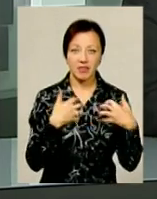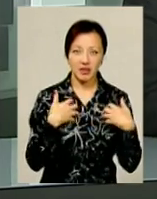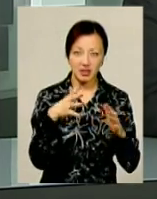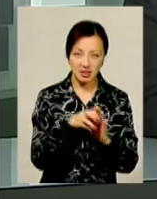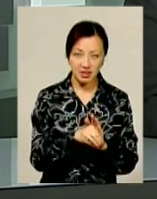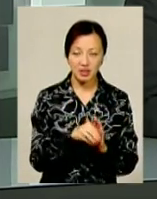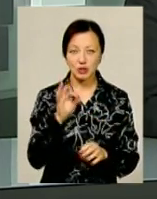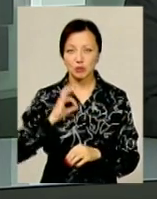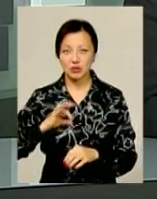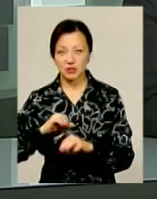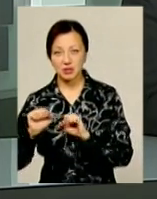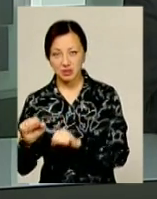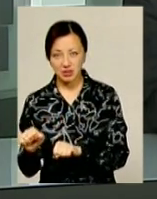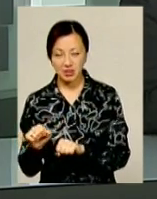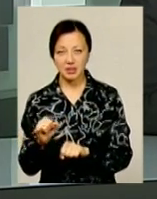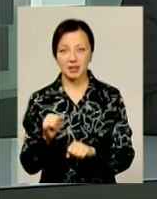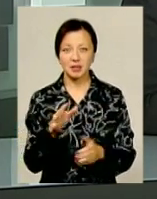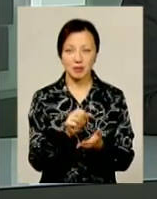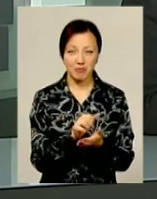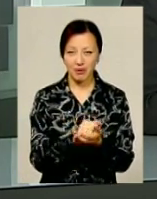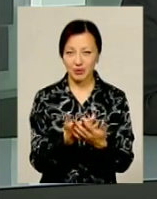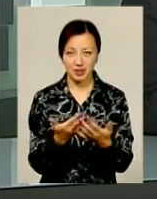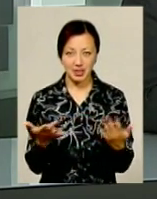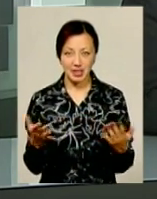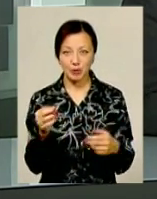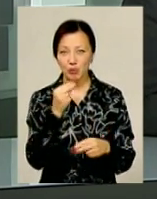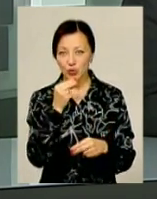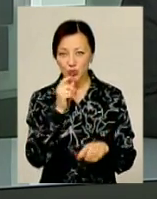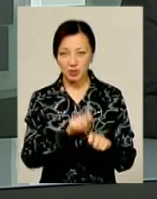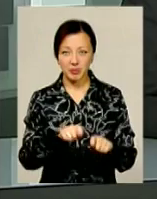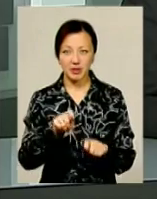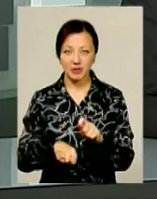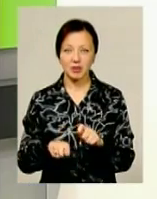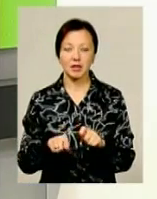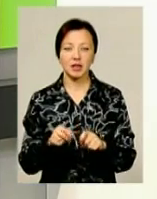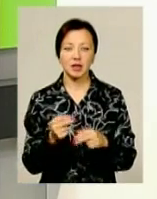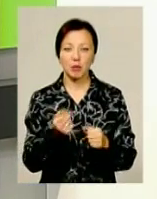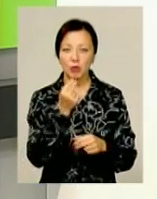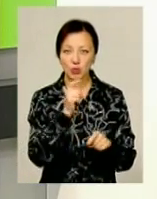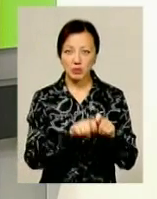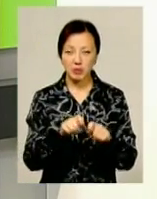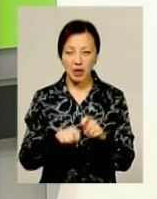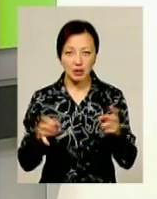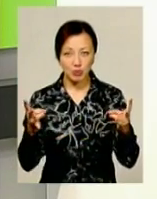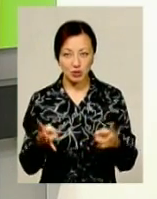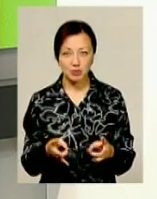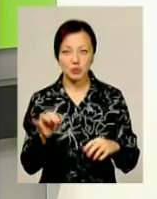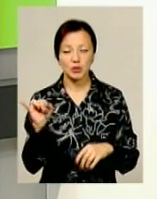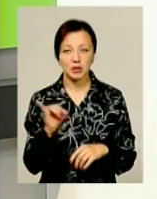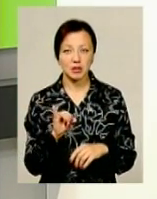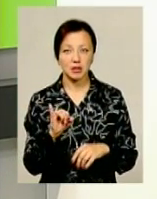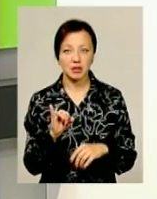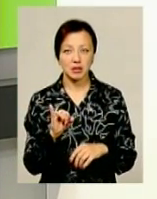і споживачів захищають, і тваринами займаються, так, і продукти перевіряють. І продукти перевіряти потрібно, і